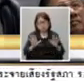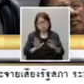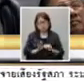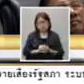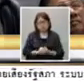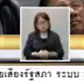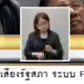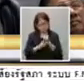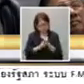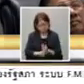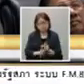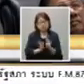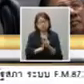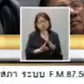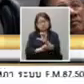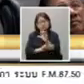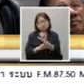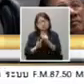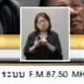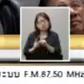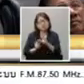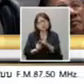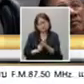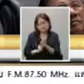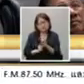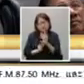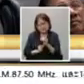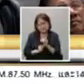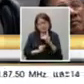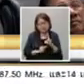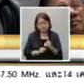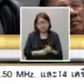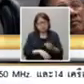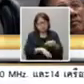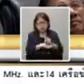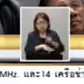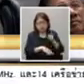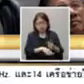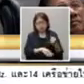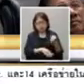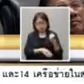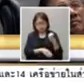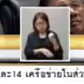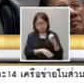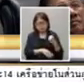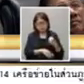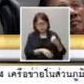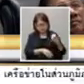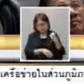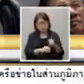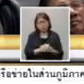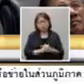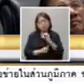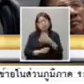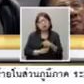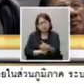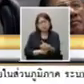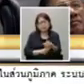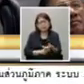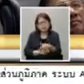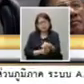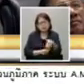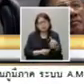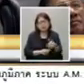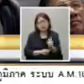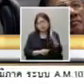ตามข้อ71ท่านต้องใช้อำนาจด้วยความเข้มแข็งอย่าไปบอกว่าผมอนุญาตให้ทุกคน